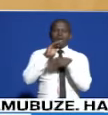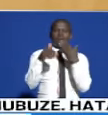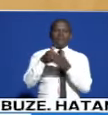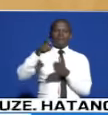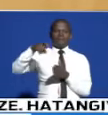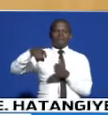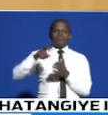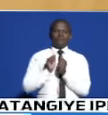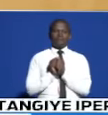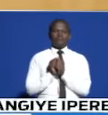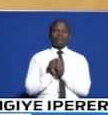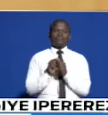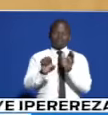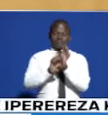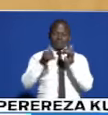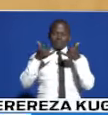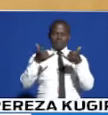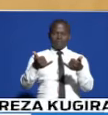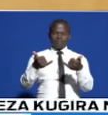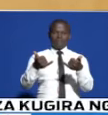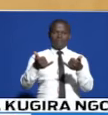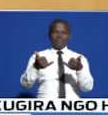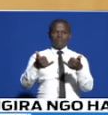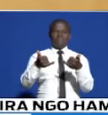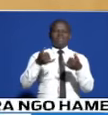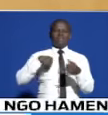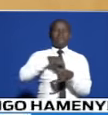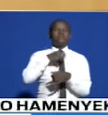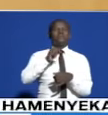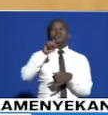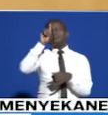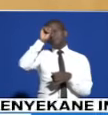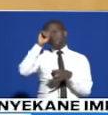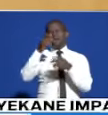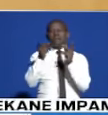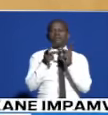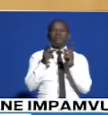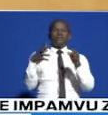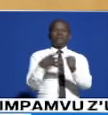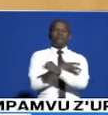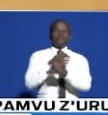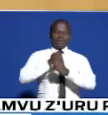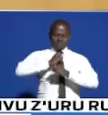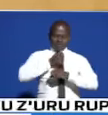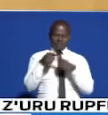bakeneye. Nk'ubu umuntu yakwibaza aho tuzakura amikoro yo kwigira